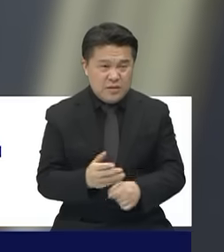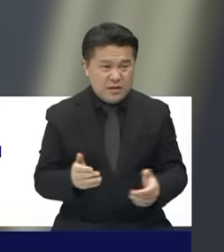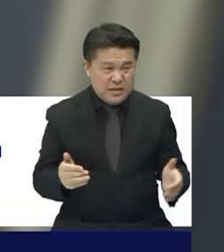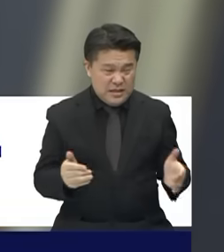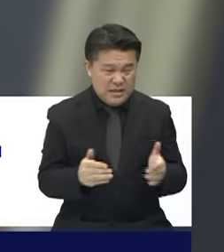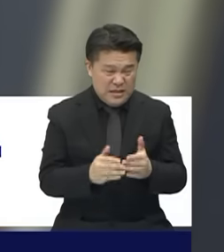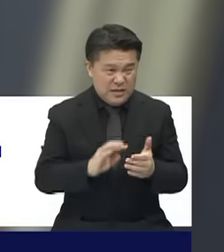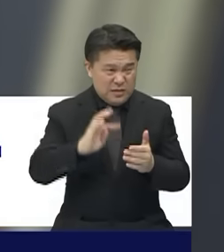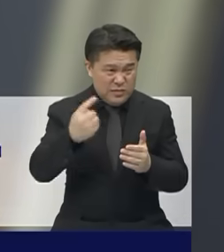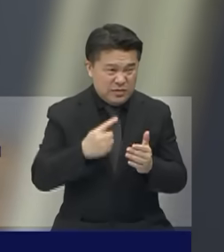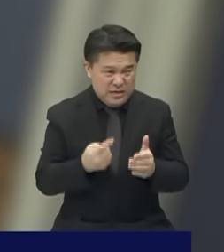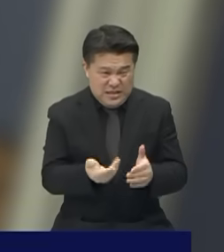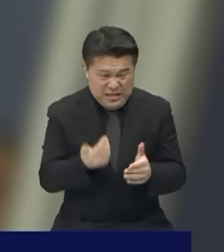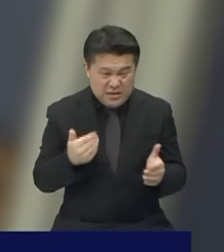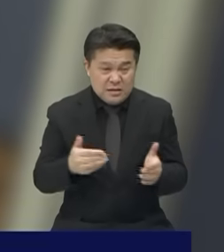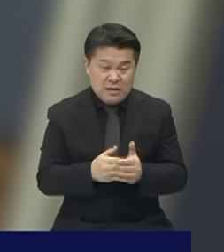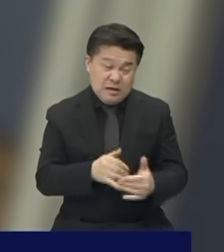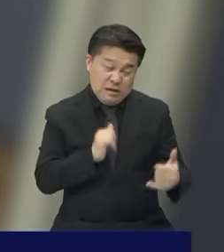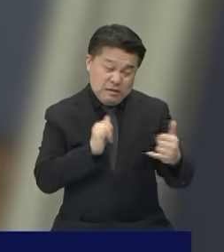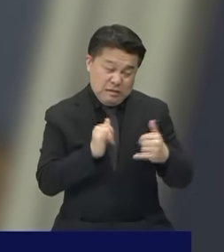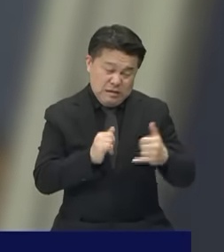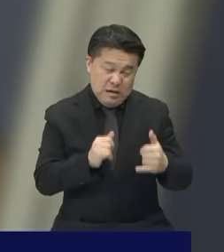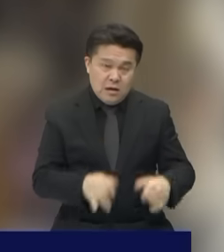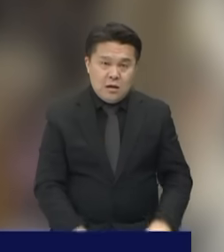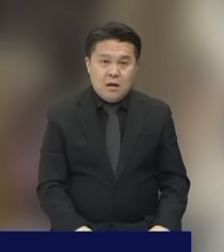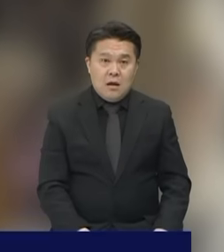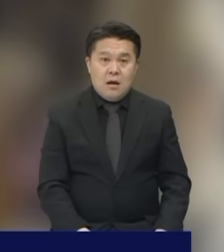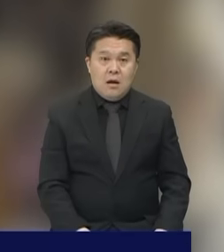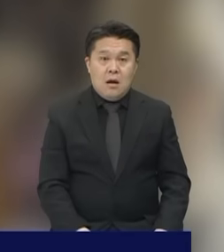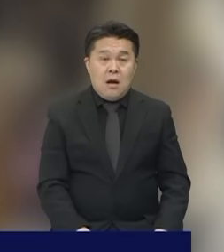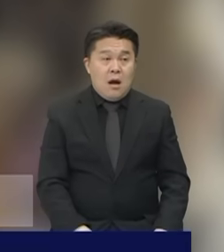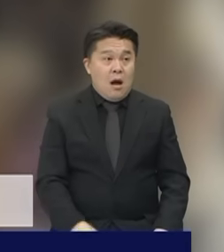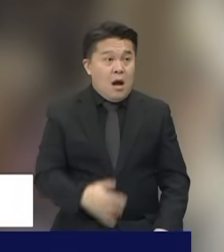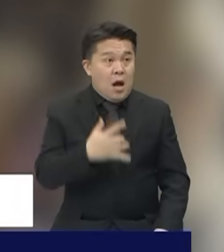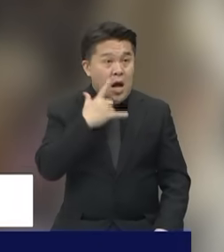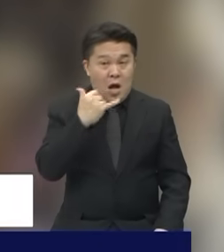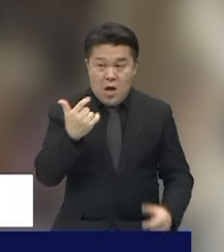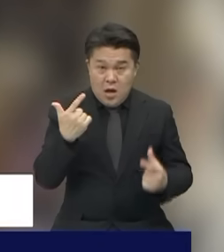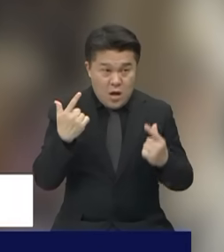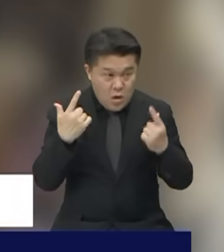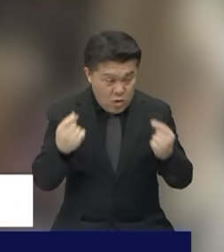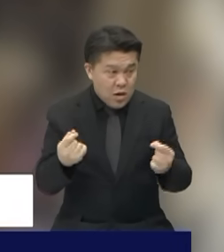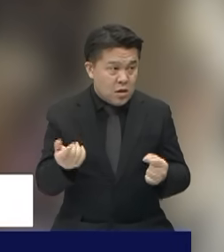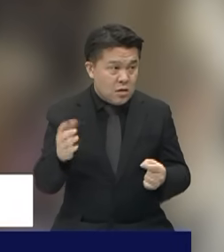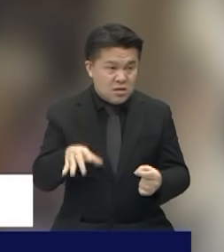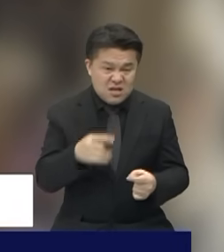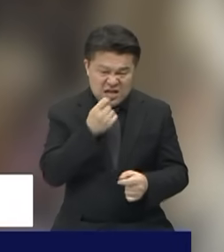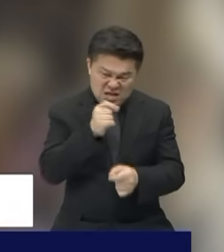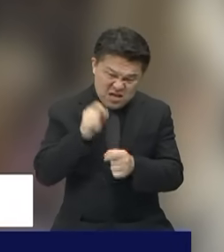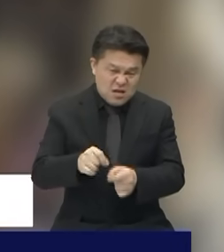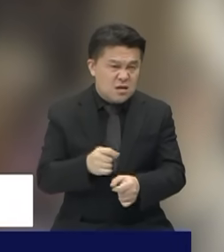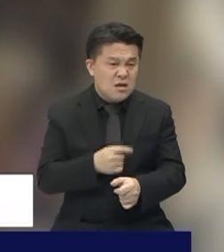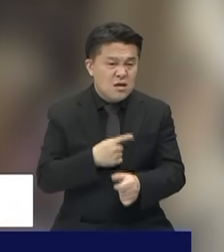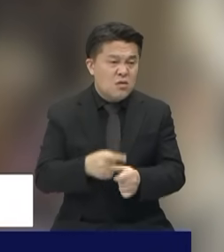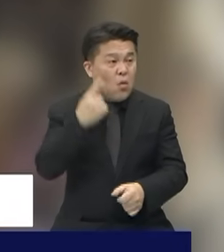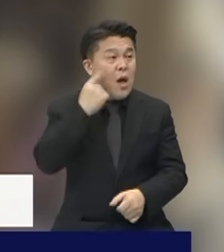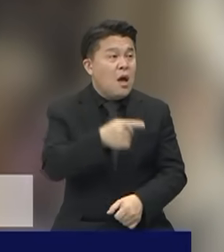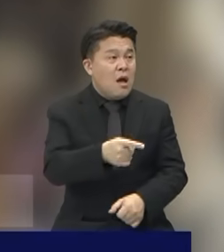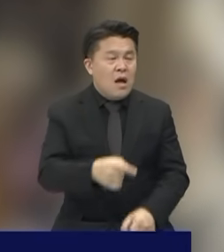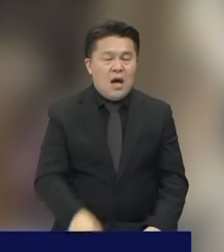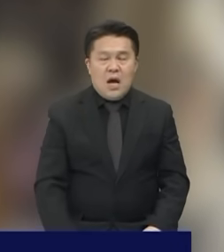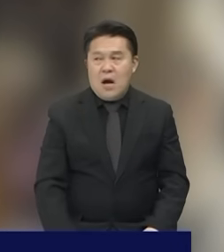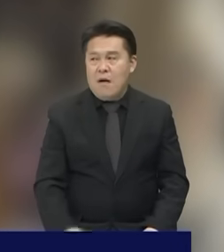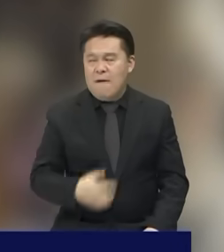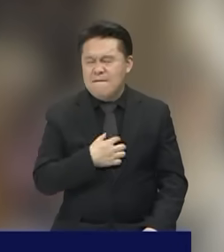계속 대응해야 했다는데요. 글쓴이는 왜 이런 식으로 부모뻘인 사람에게 하대하며 모멸감을 주는 건지 정말 자식으로서